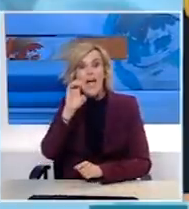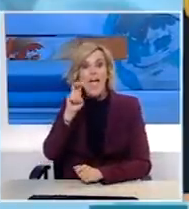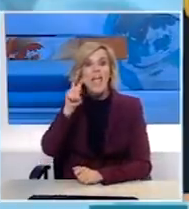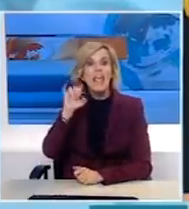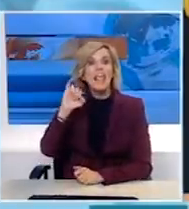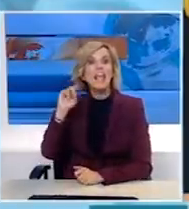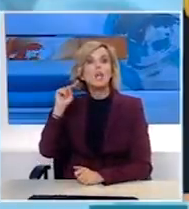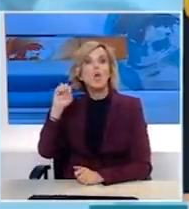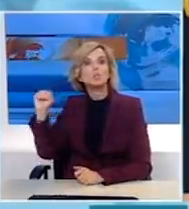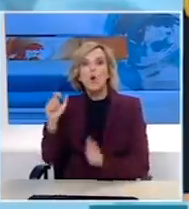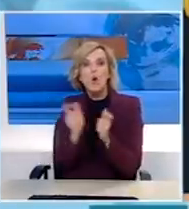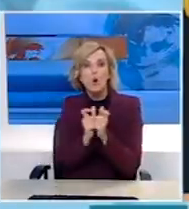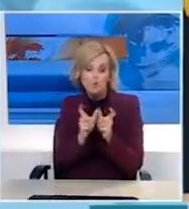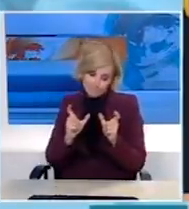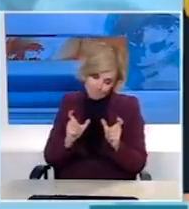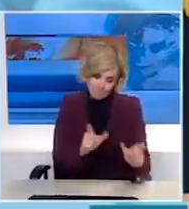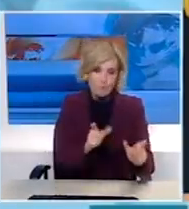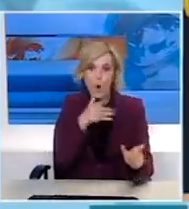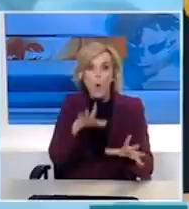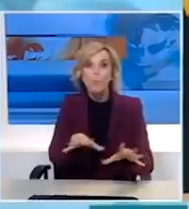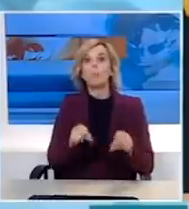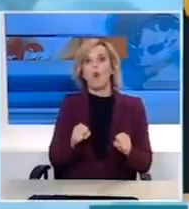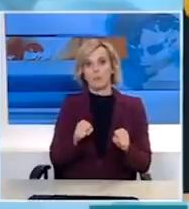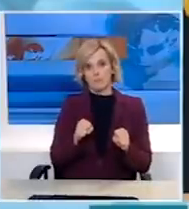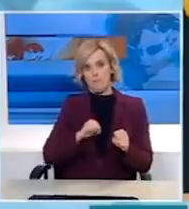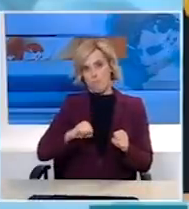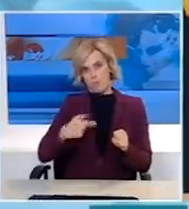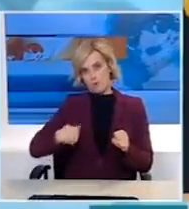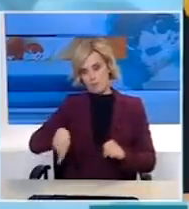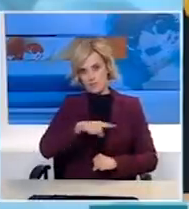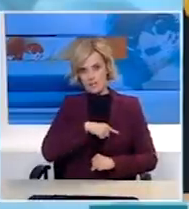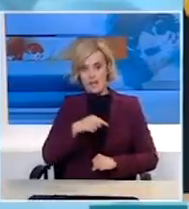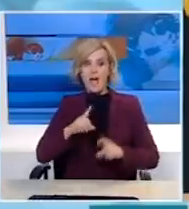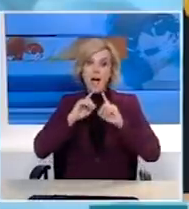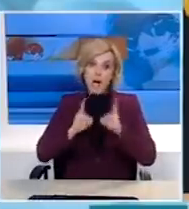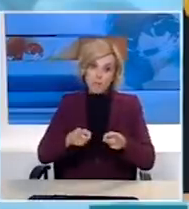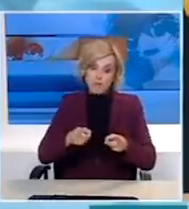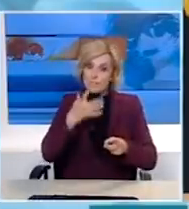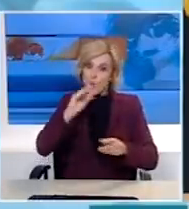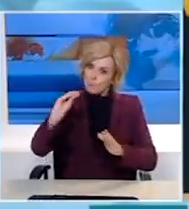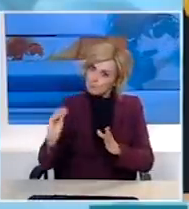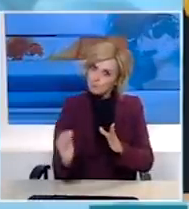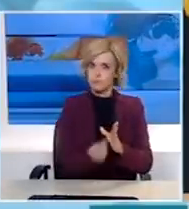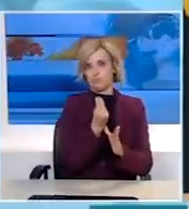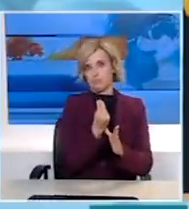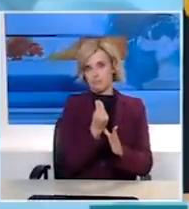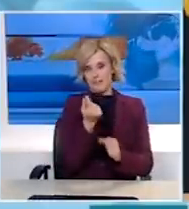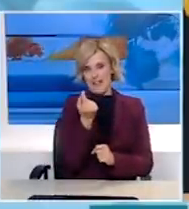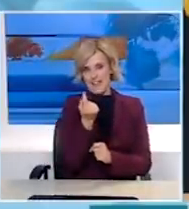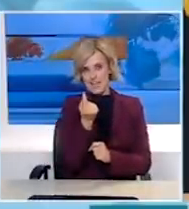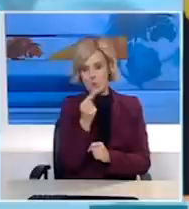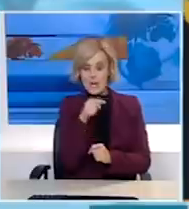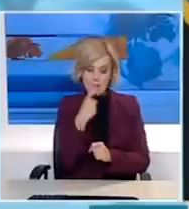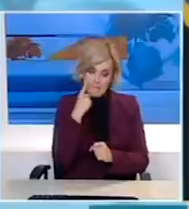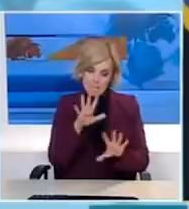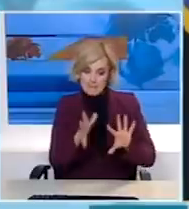μέρες, και αυτό για καθαρά προληπτικούς λόγους. Η απόφασή μας αυτή βασίστηκε στα ευρύτερα επιδημιολογικά δεδομένα και τις